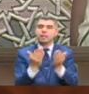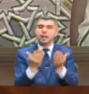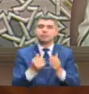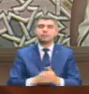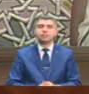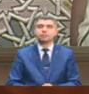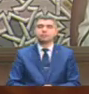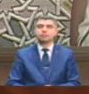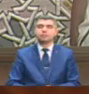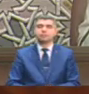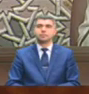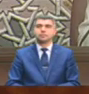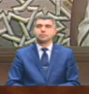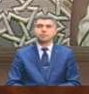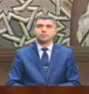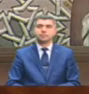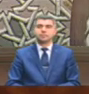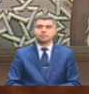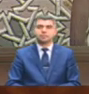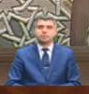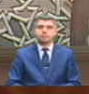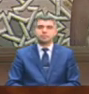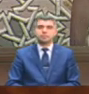الديمقراطي. يتفضل أحد وضع السؤال. مشكورا.